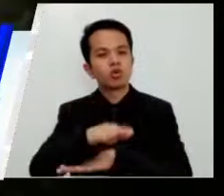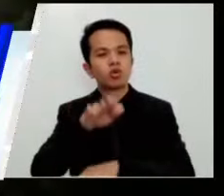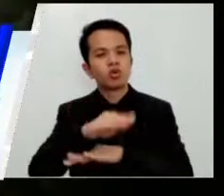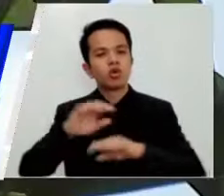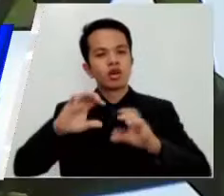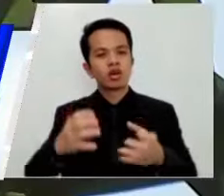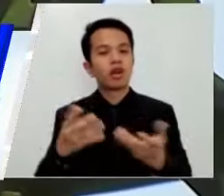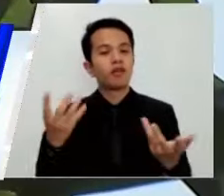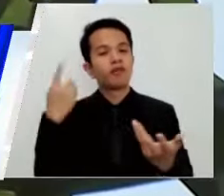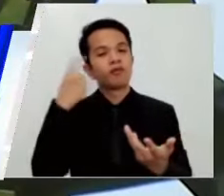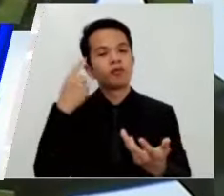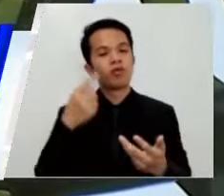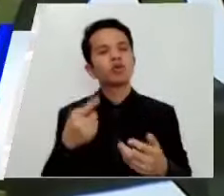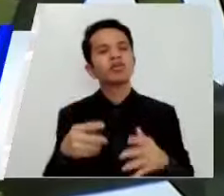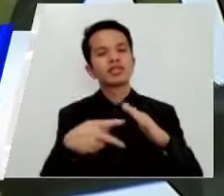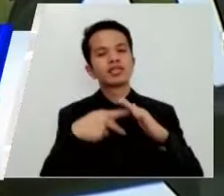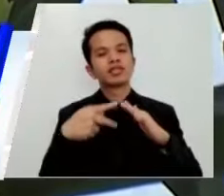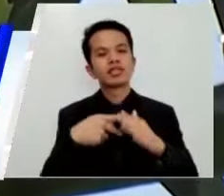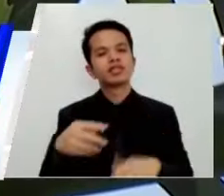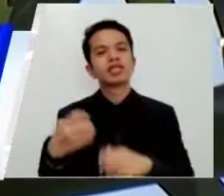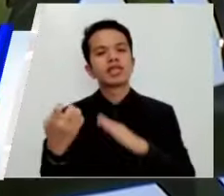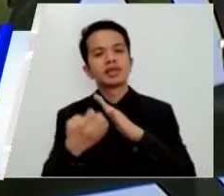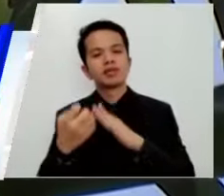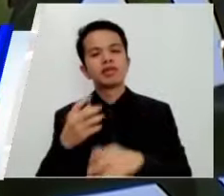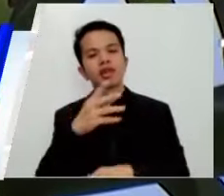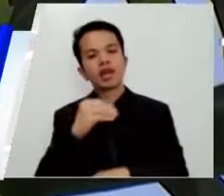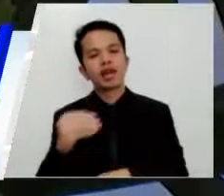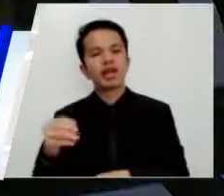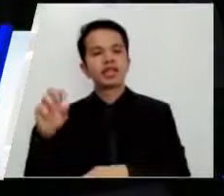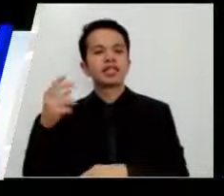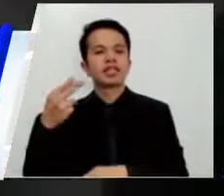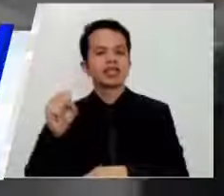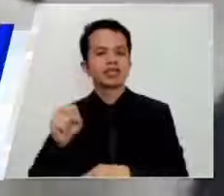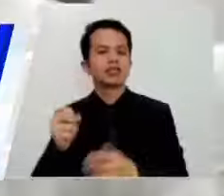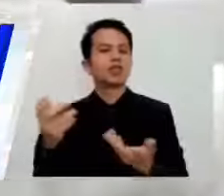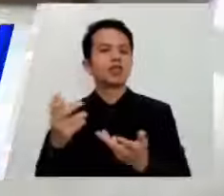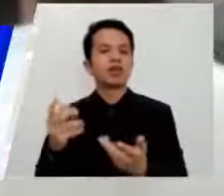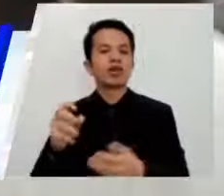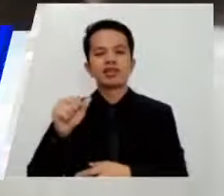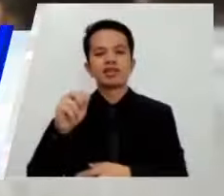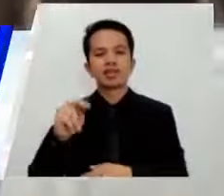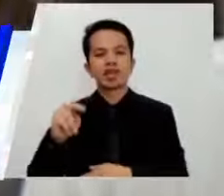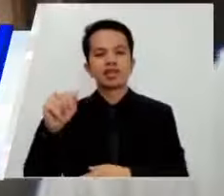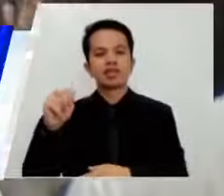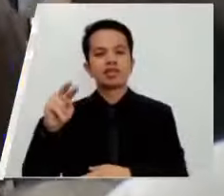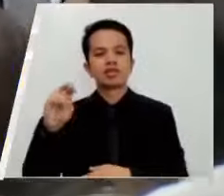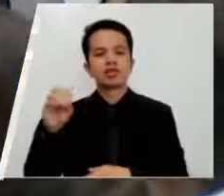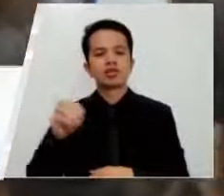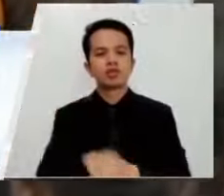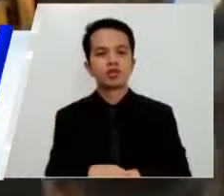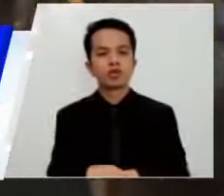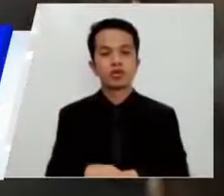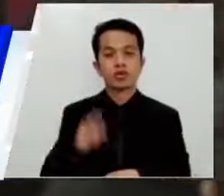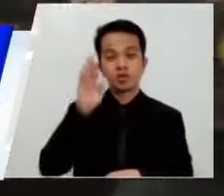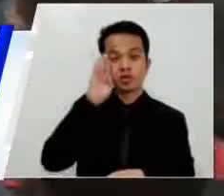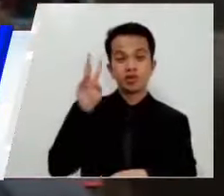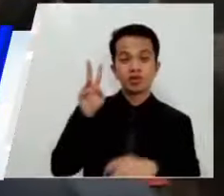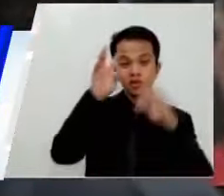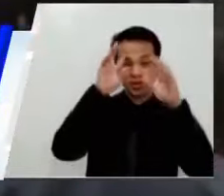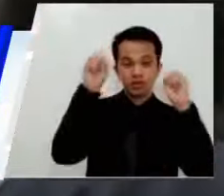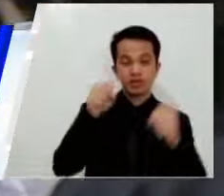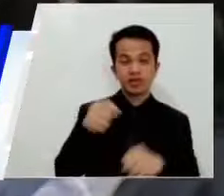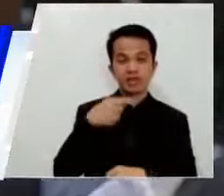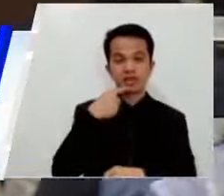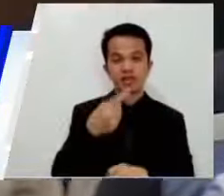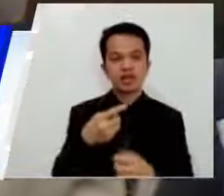daycare center, elementary at secondary sa bayan ng San Antonio. Si Pangulong Bongbong Marcos, bukas sa